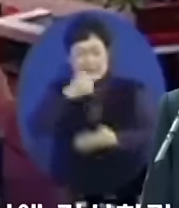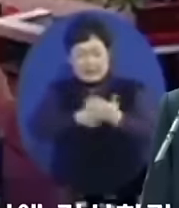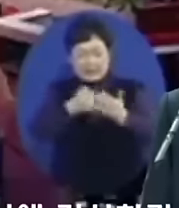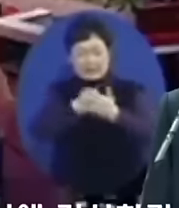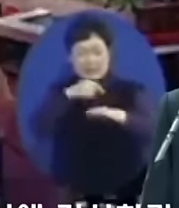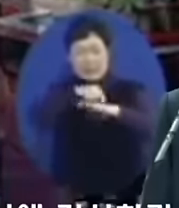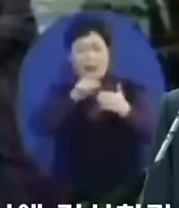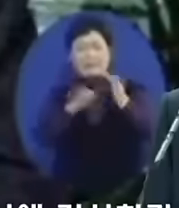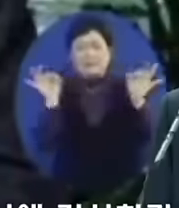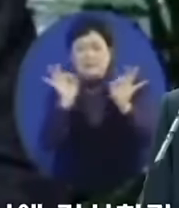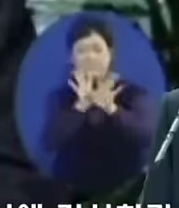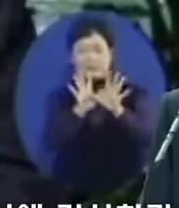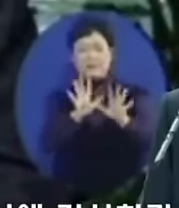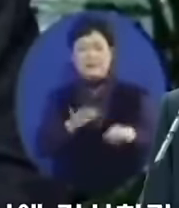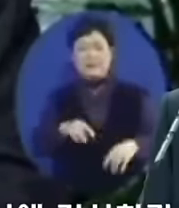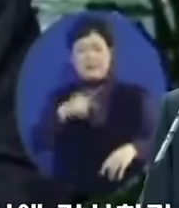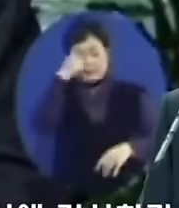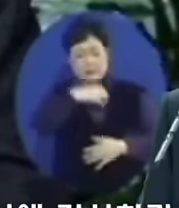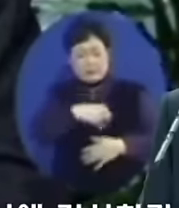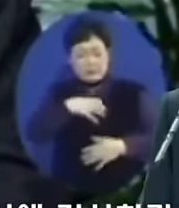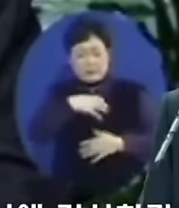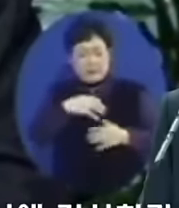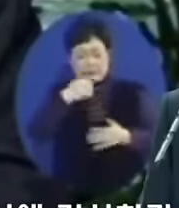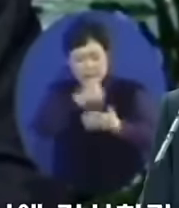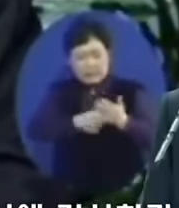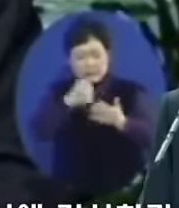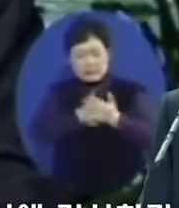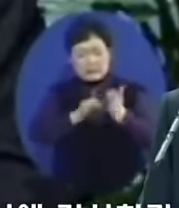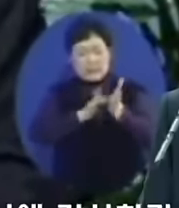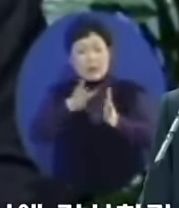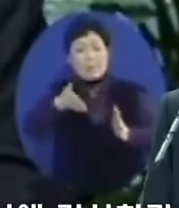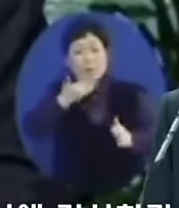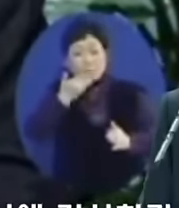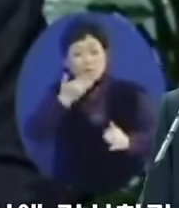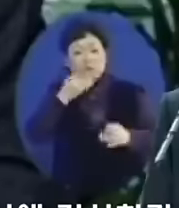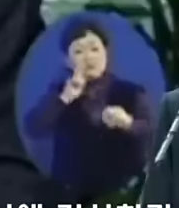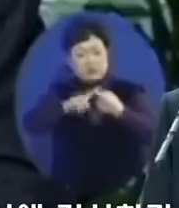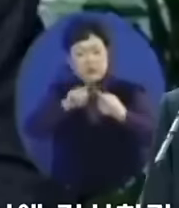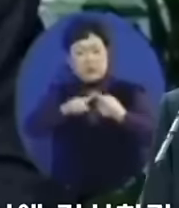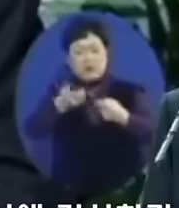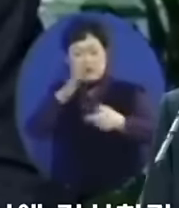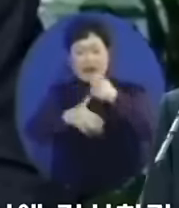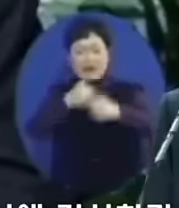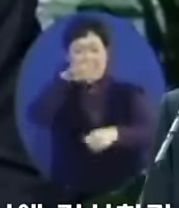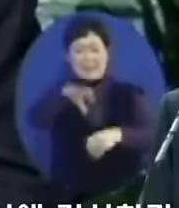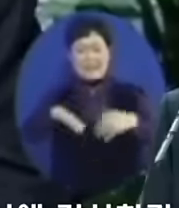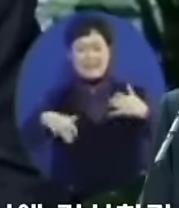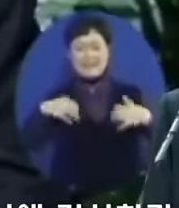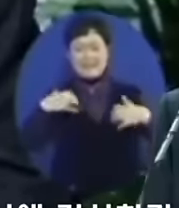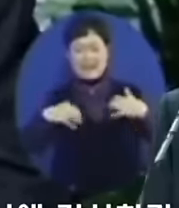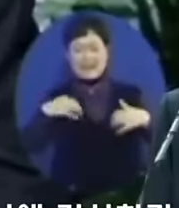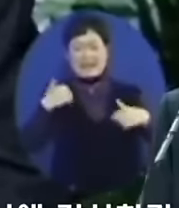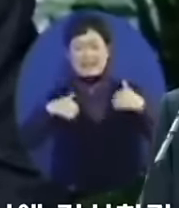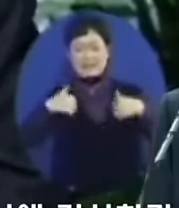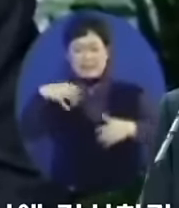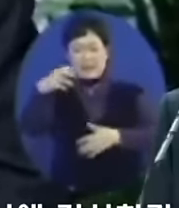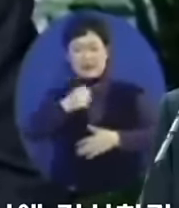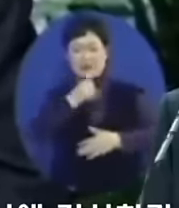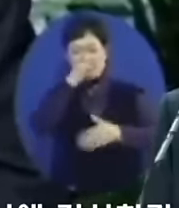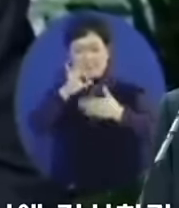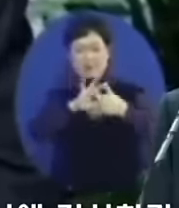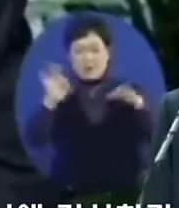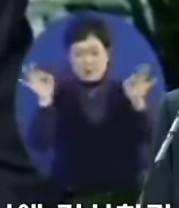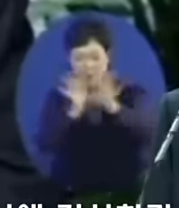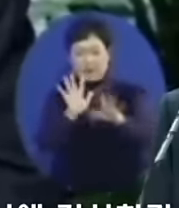사라진다. 슬픔과 탄식은 약을 먹어도 사라지지 않는데 하나님 앞에서 희락과 기쁨을 얻으면 사라진다는